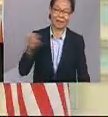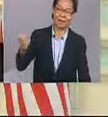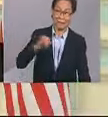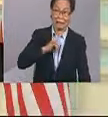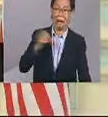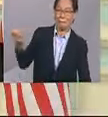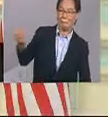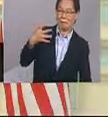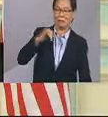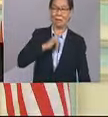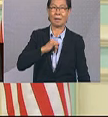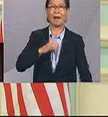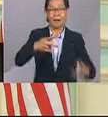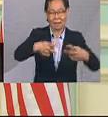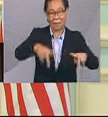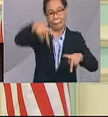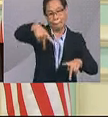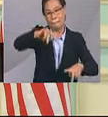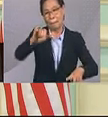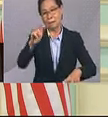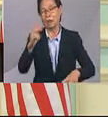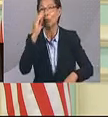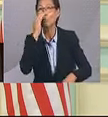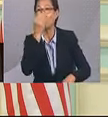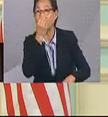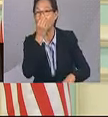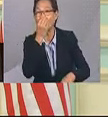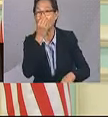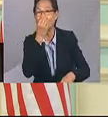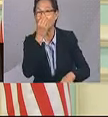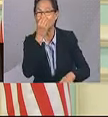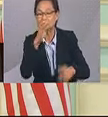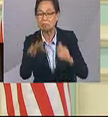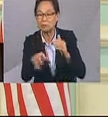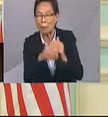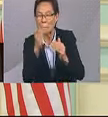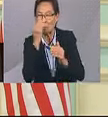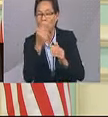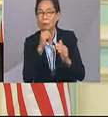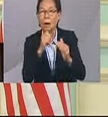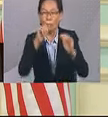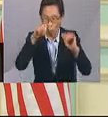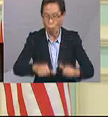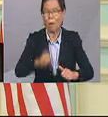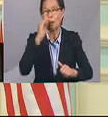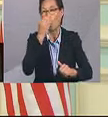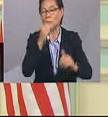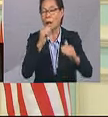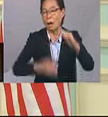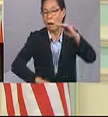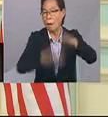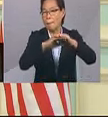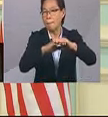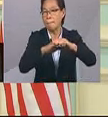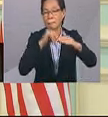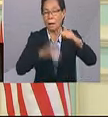dimaklumkan pajak gadai ini mengenakan interest ataupun faedah tidak lebih, boleh mengenakan faedah tidak lebih